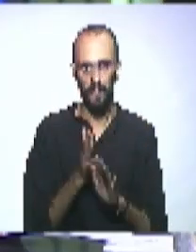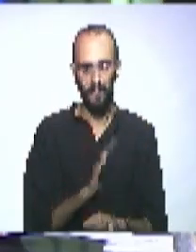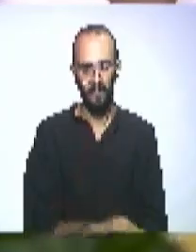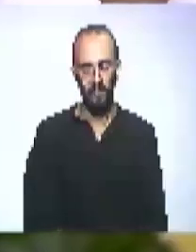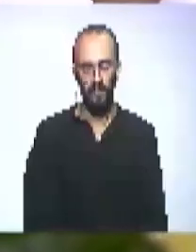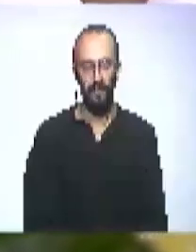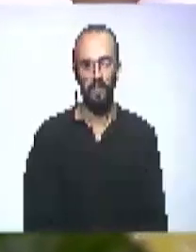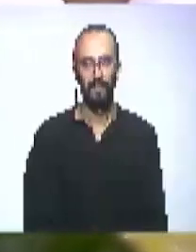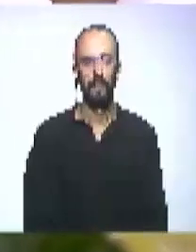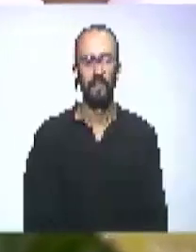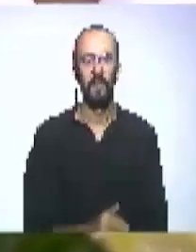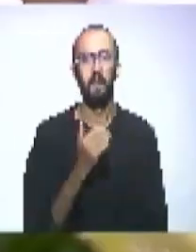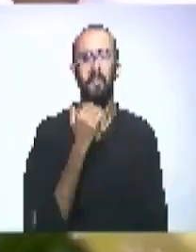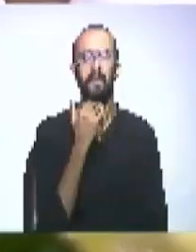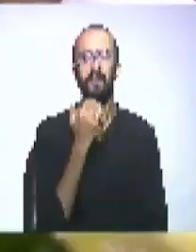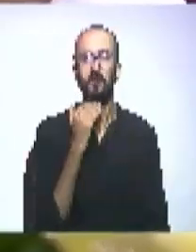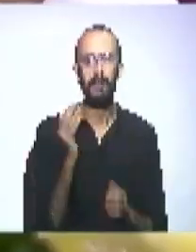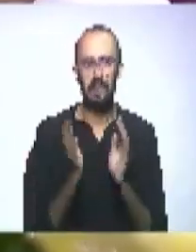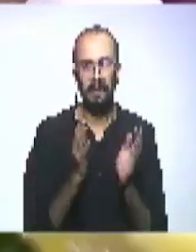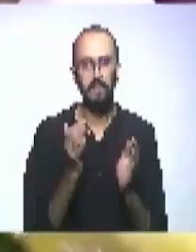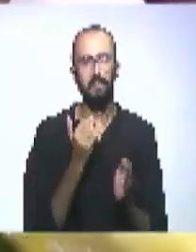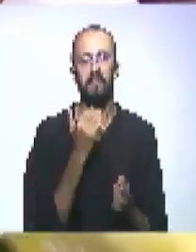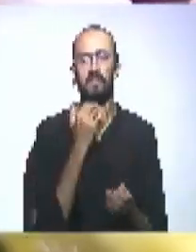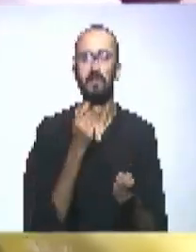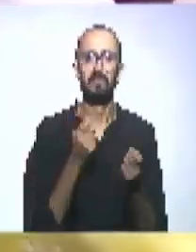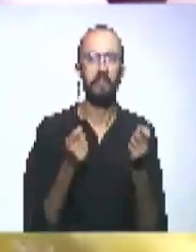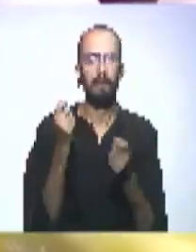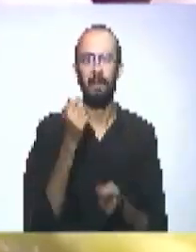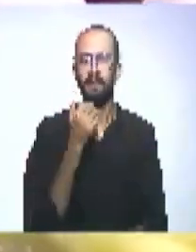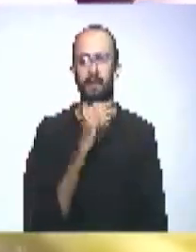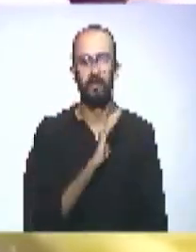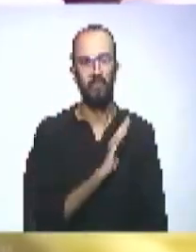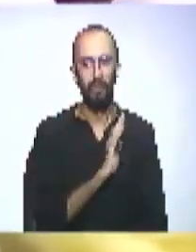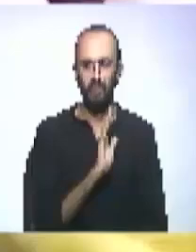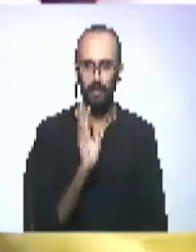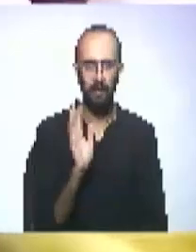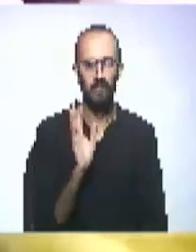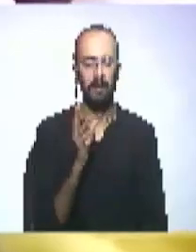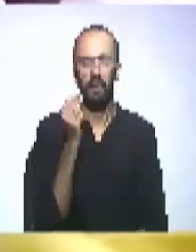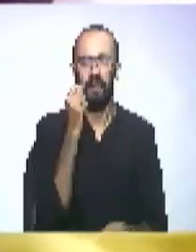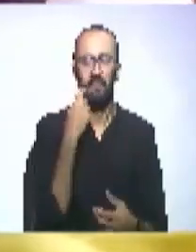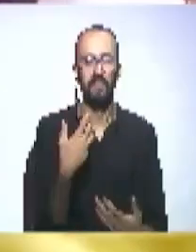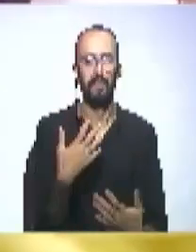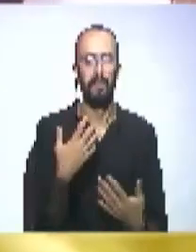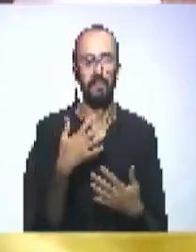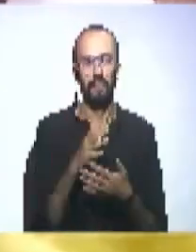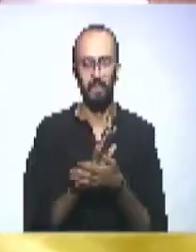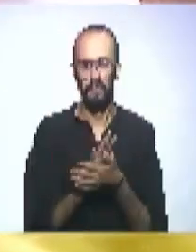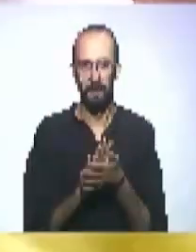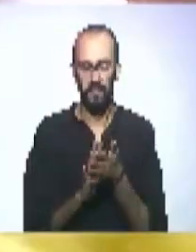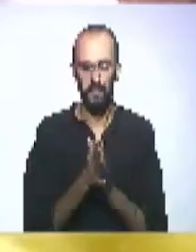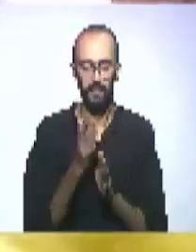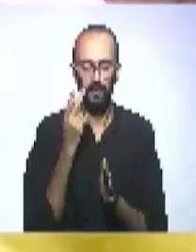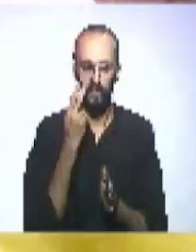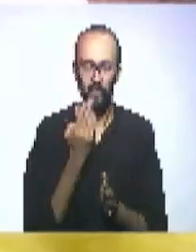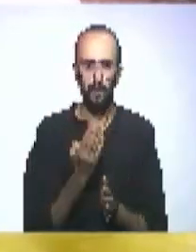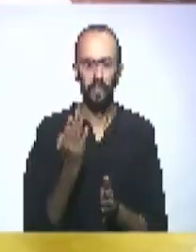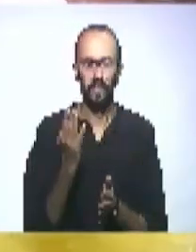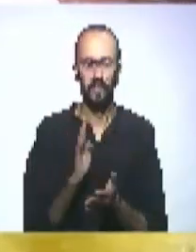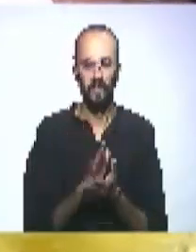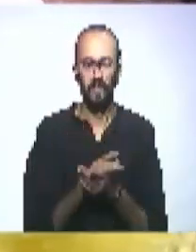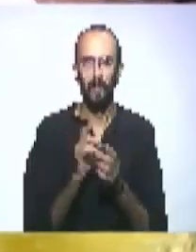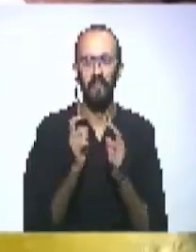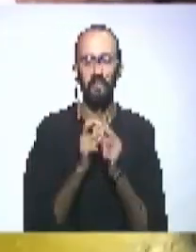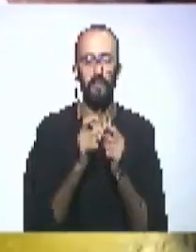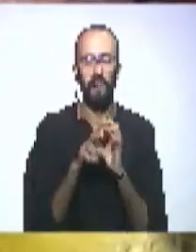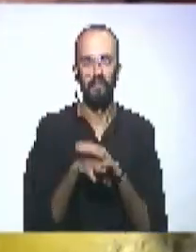من غير دقيق ومن غير إضافات ومن غير أي حاجة خالص. هنتعامل معاه معاملة راقية جدا، وهيطلع معانا أحلى همبرجر فراخ في